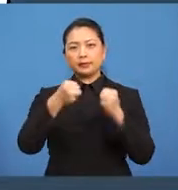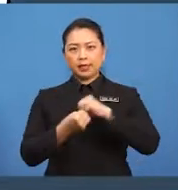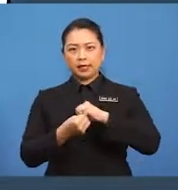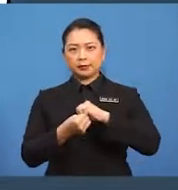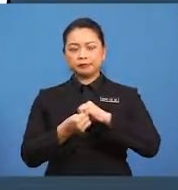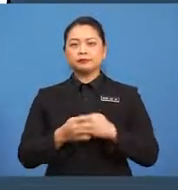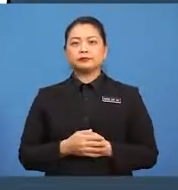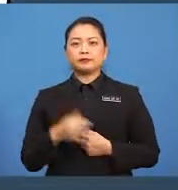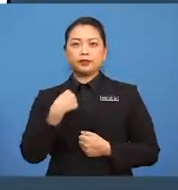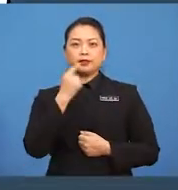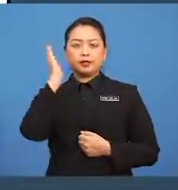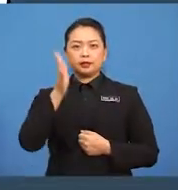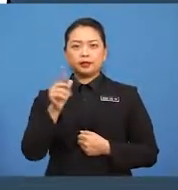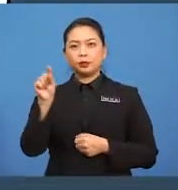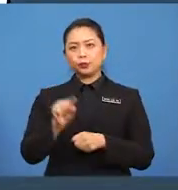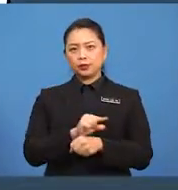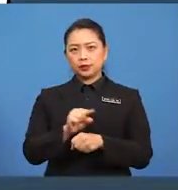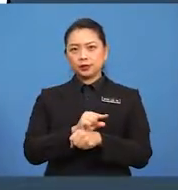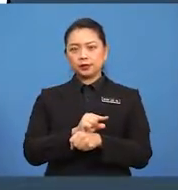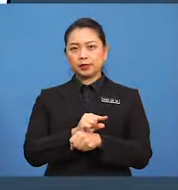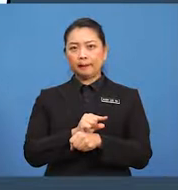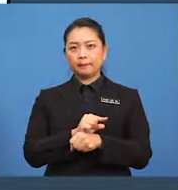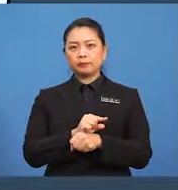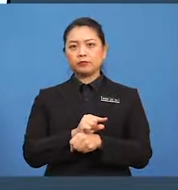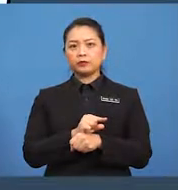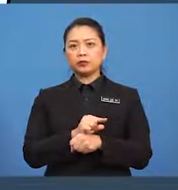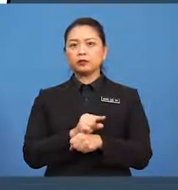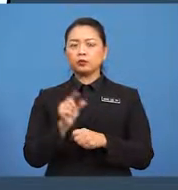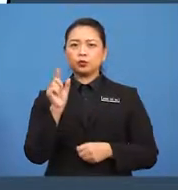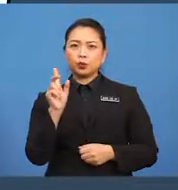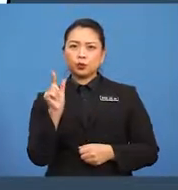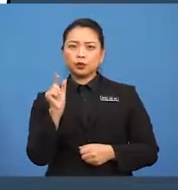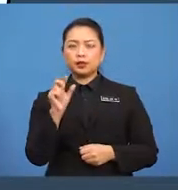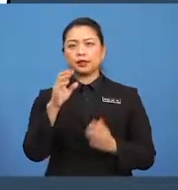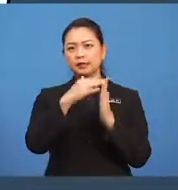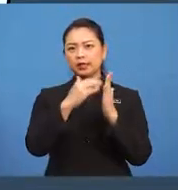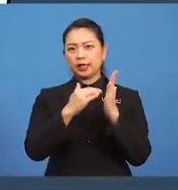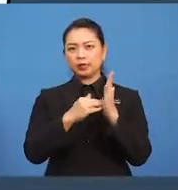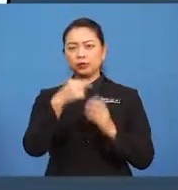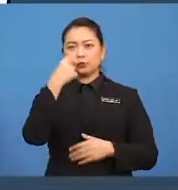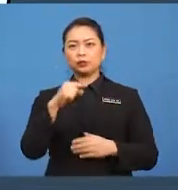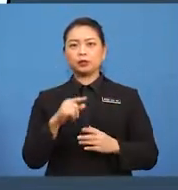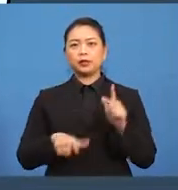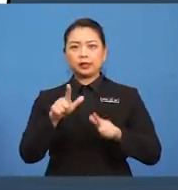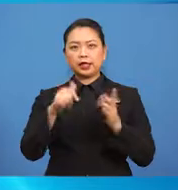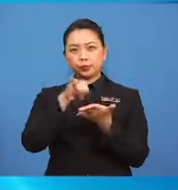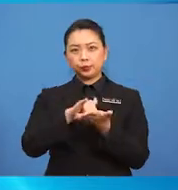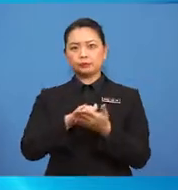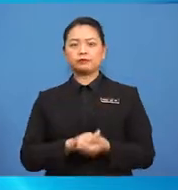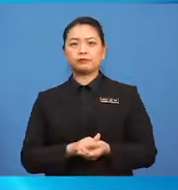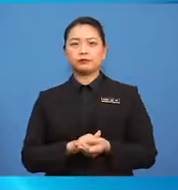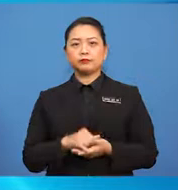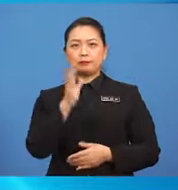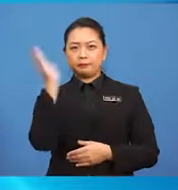Kita akan menggunakan sudoku atau carta alih untuk mewakili siri langkah tersebut. Mari